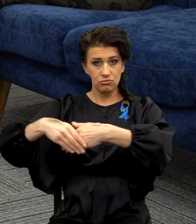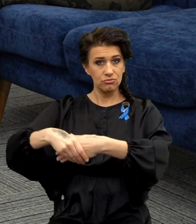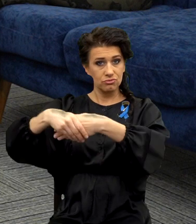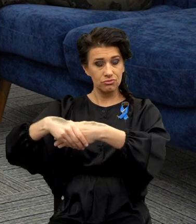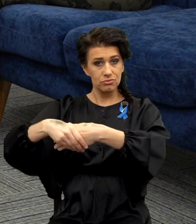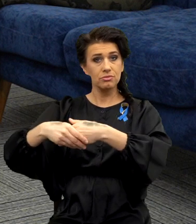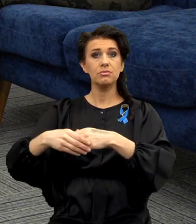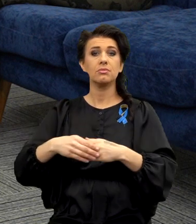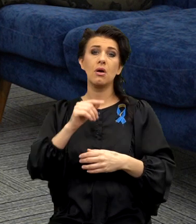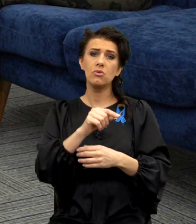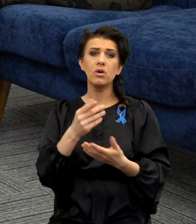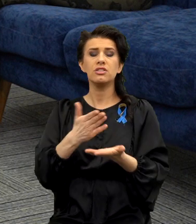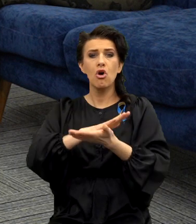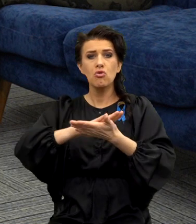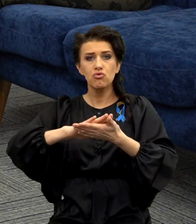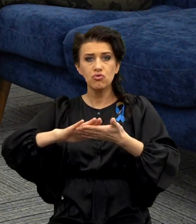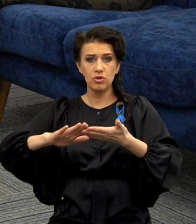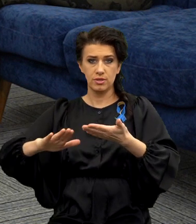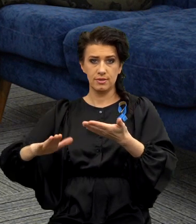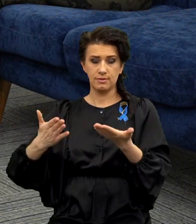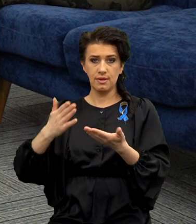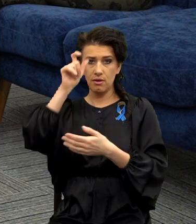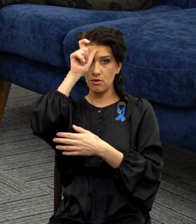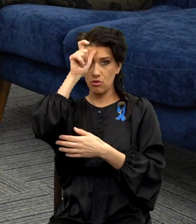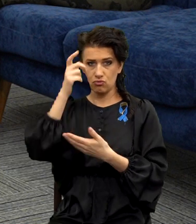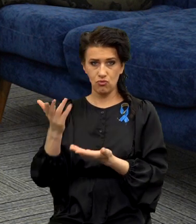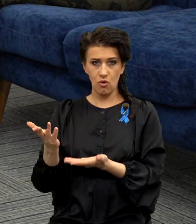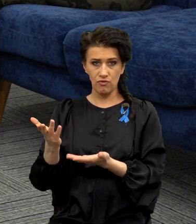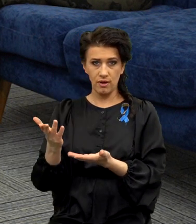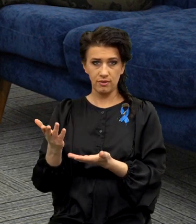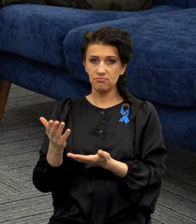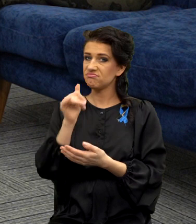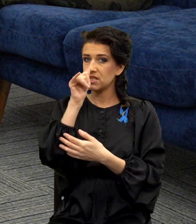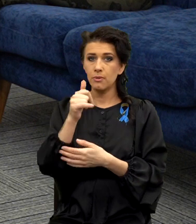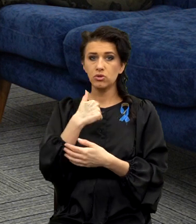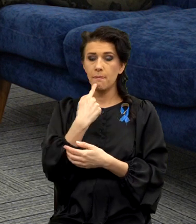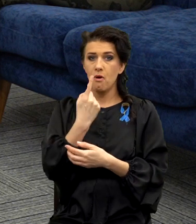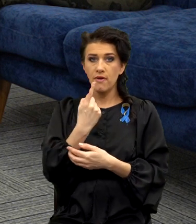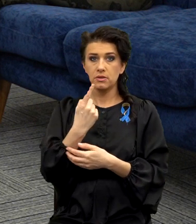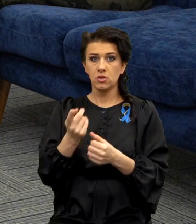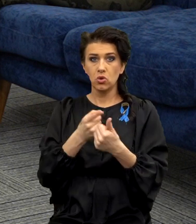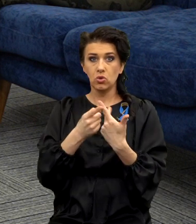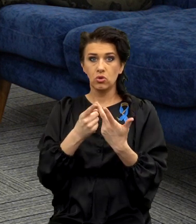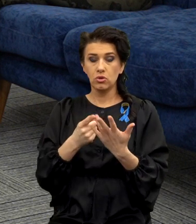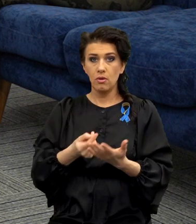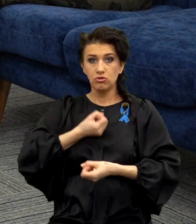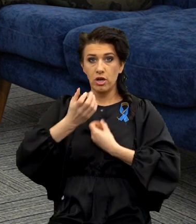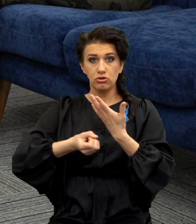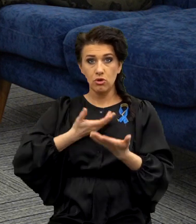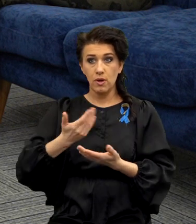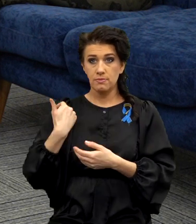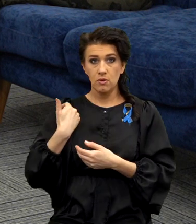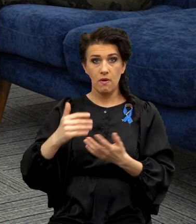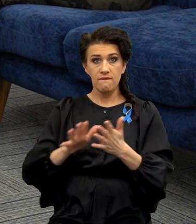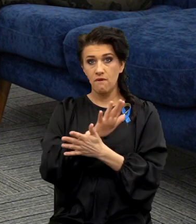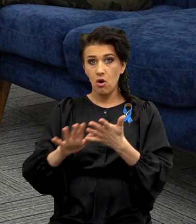to będzie właśnie taka nasza projekcja, no do tego nie możemy dopuścić, bo za dużo byłoby lęku, stresu i jeszcze tego, że my bardzo